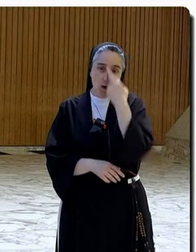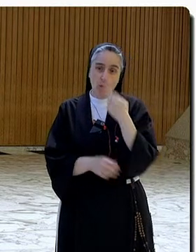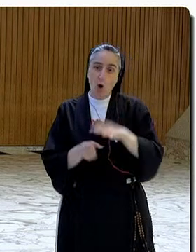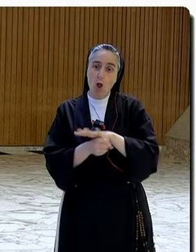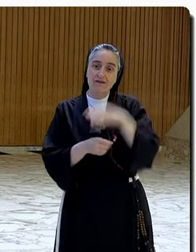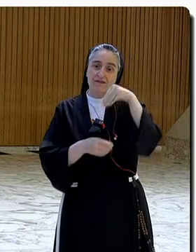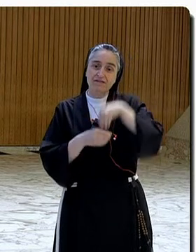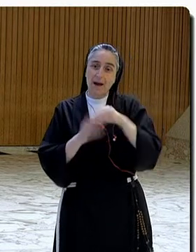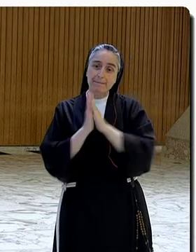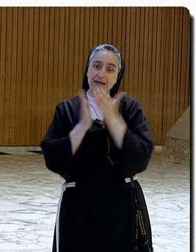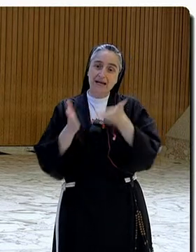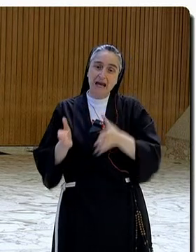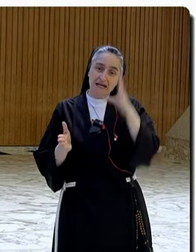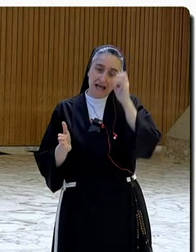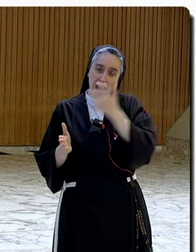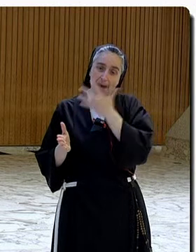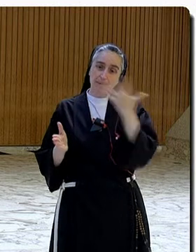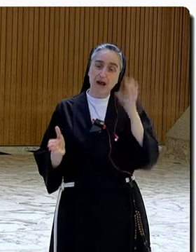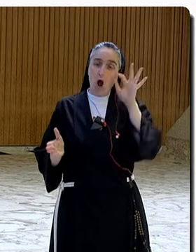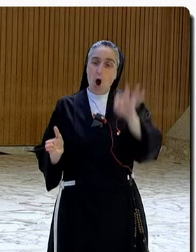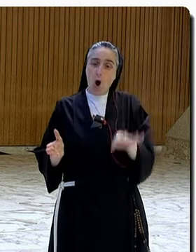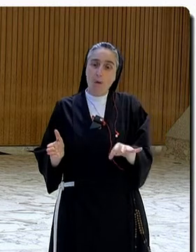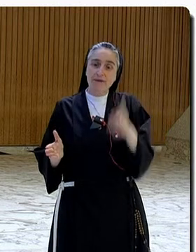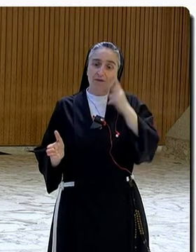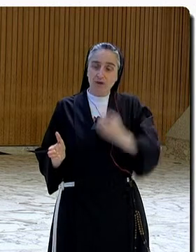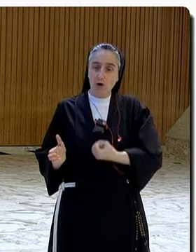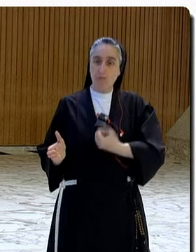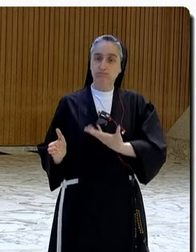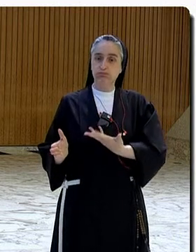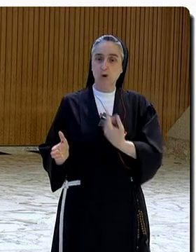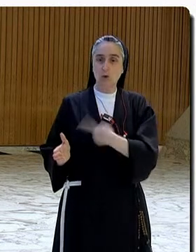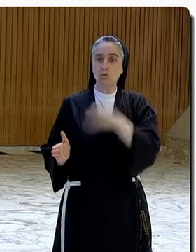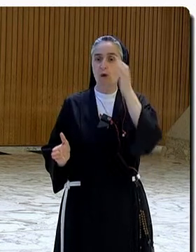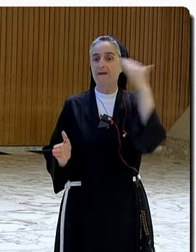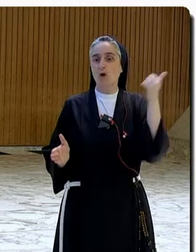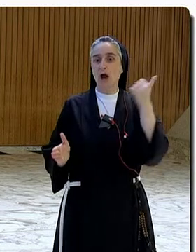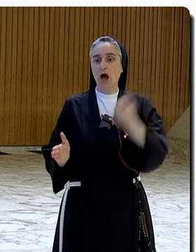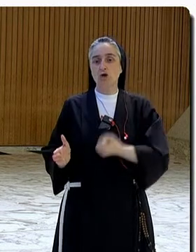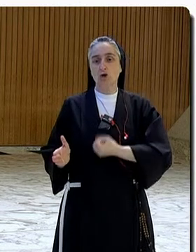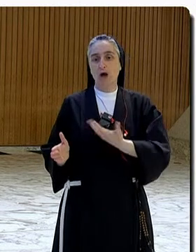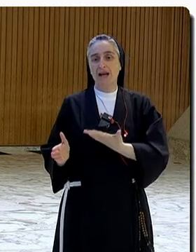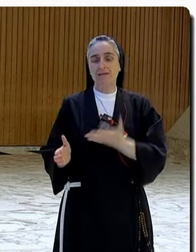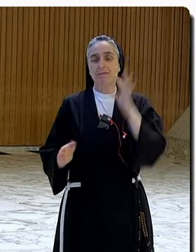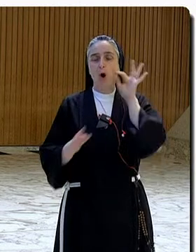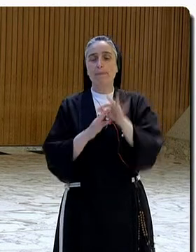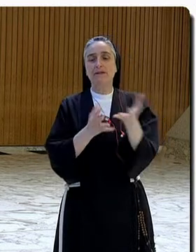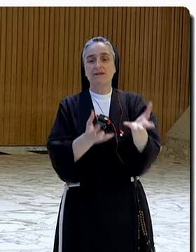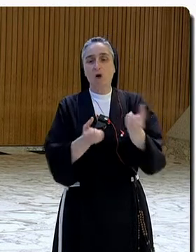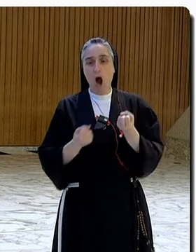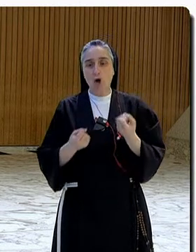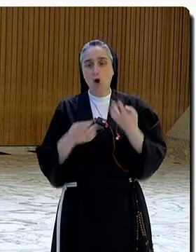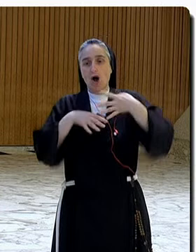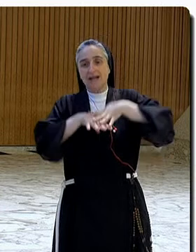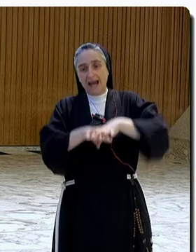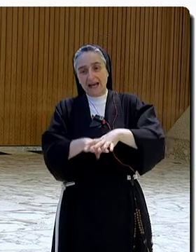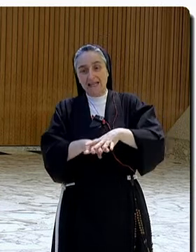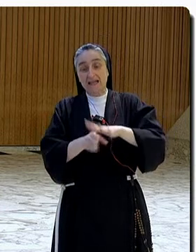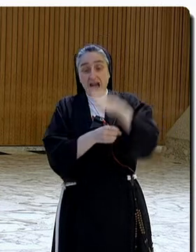della famiglia, la quale, per realizzare appieno la sua vocazione all'accoglienza e all'integrazione,